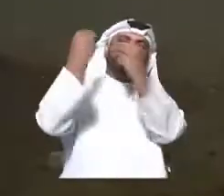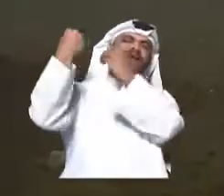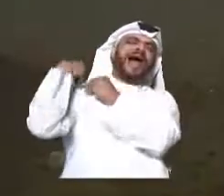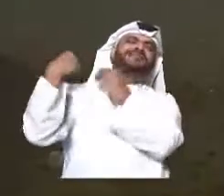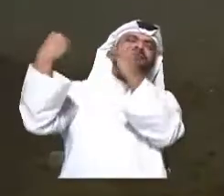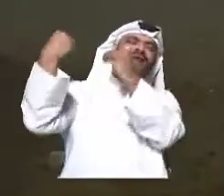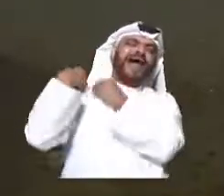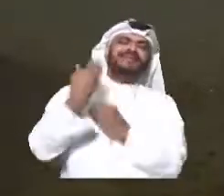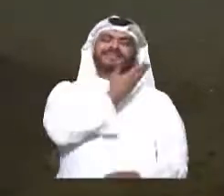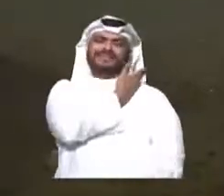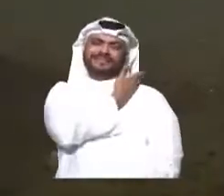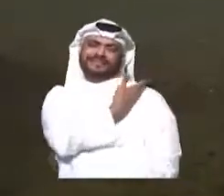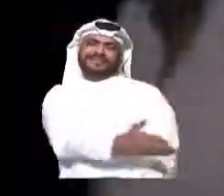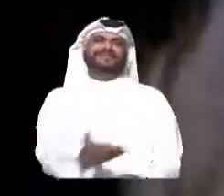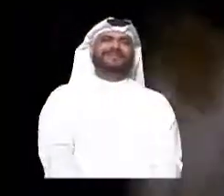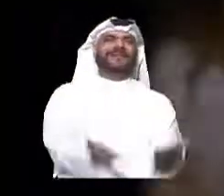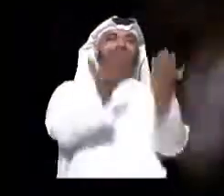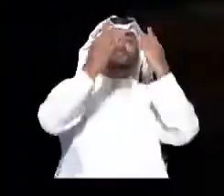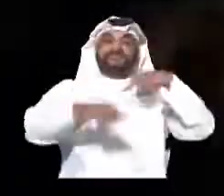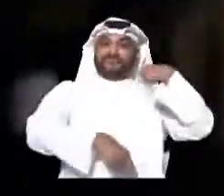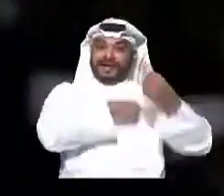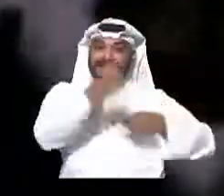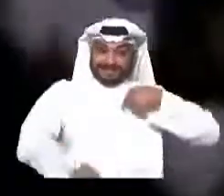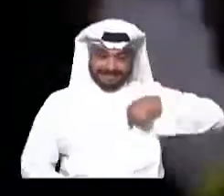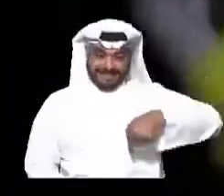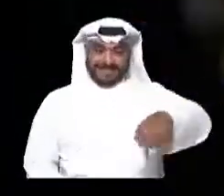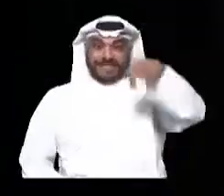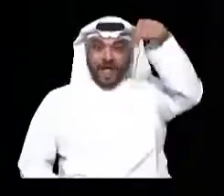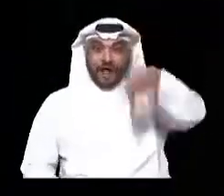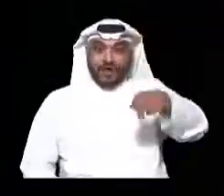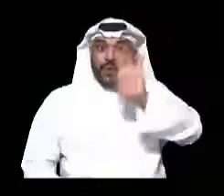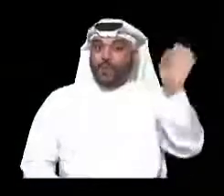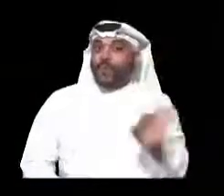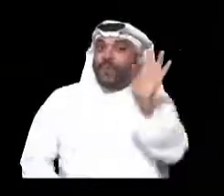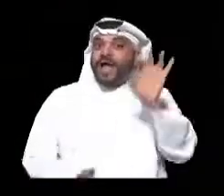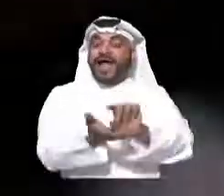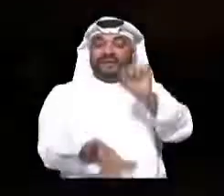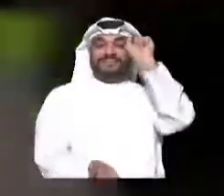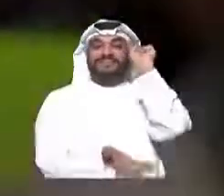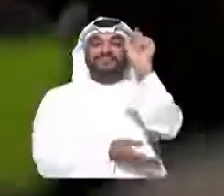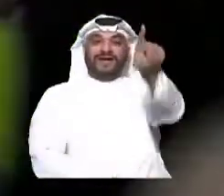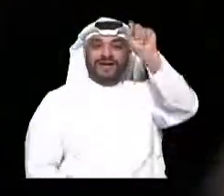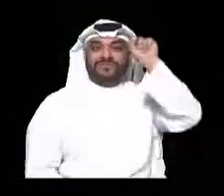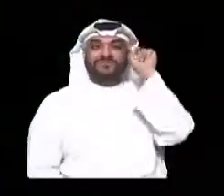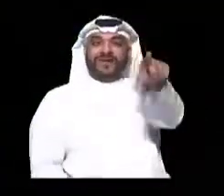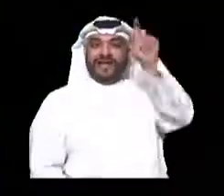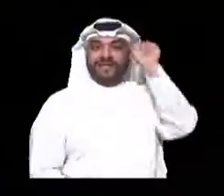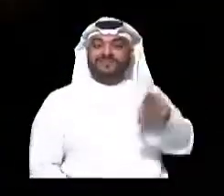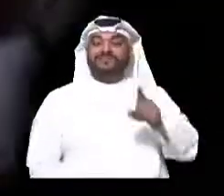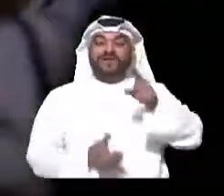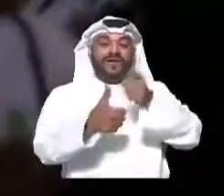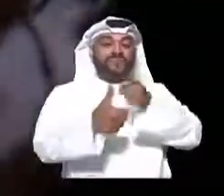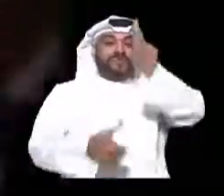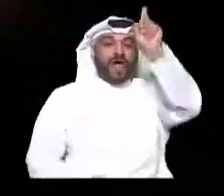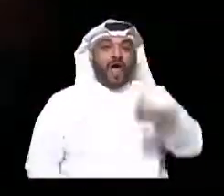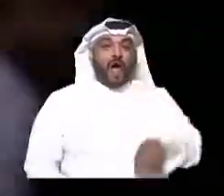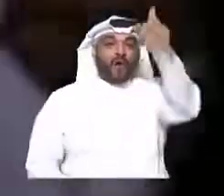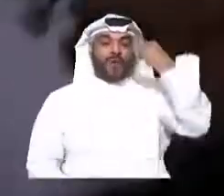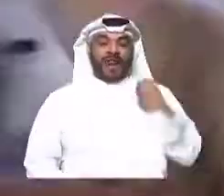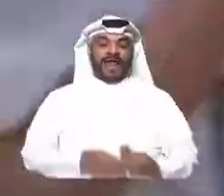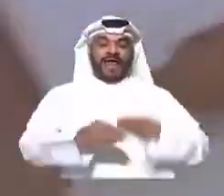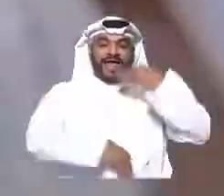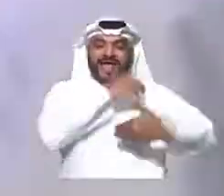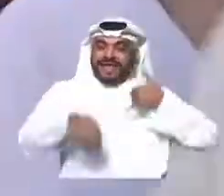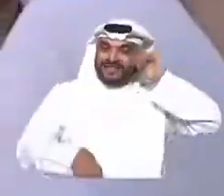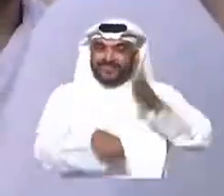والمغفرة والقبول، يواصل حجاج بيت الله الحرام أداء مناسكهم مع أول أيام عيد الأضحى المبارك.